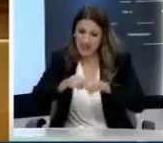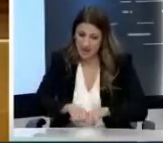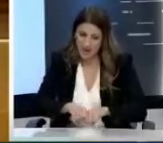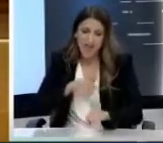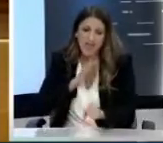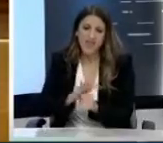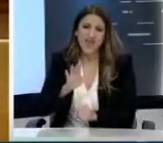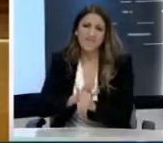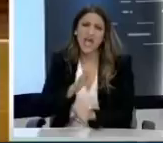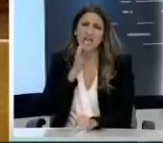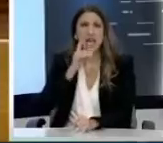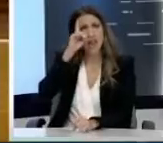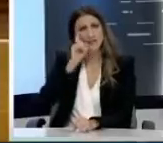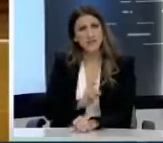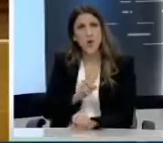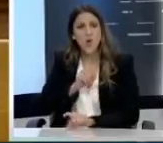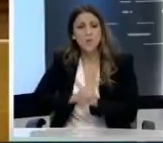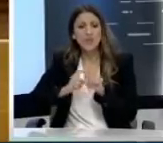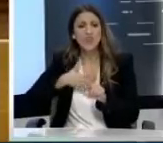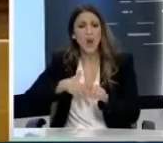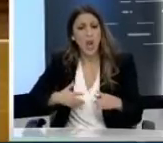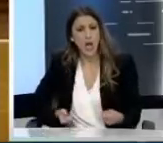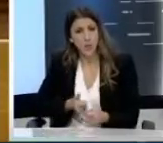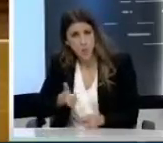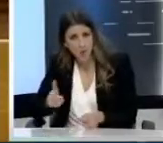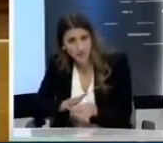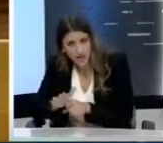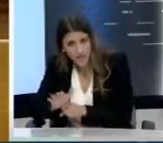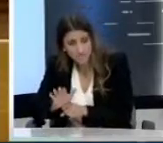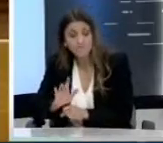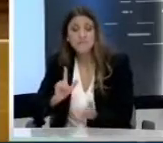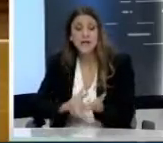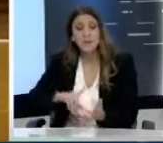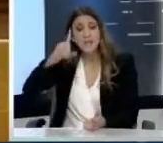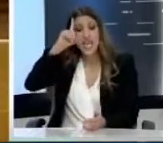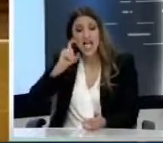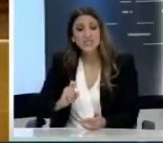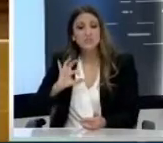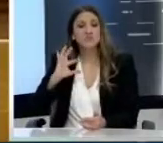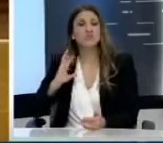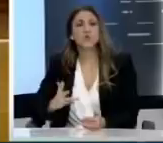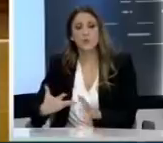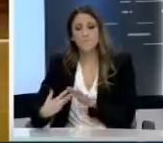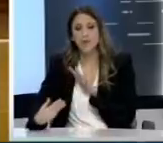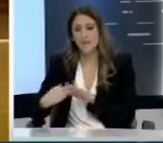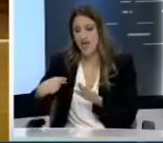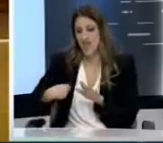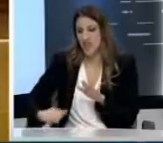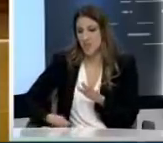Δεν φτάνει να ξέρεις μόνο τι θέλεις να κάνεις. Πρέπει να ξέρεις πώς κάνεις το δημόσιο